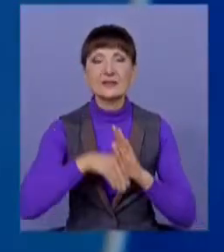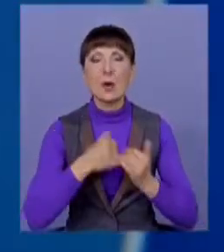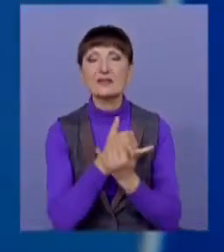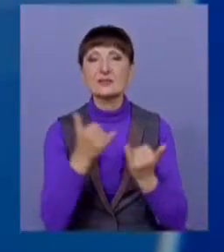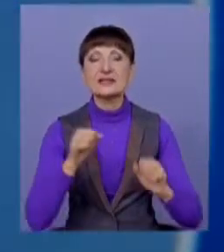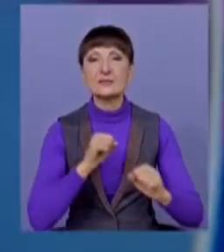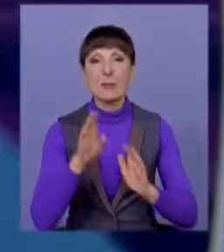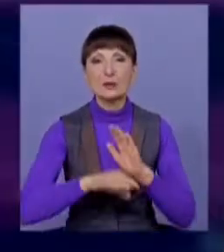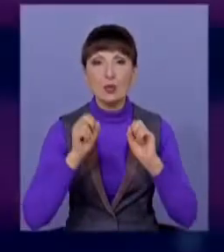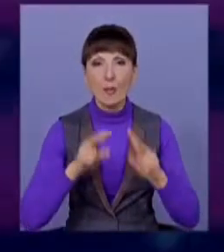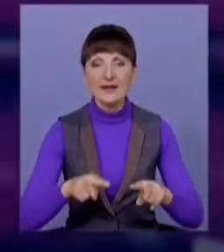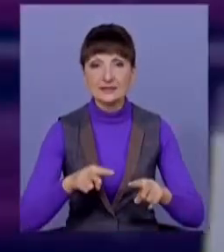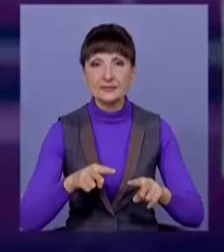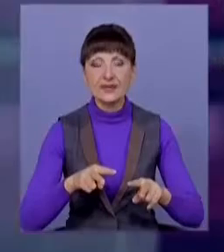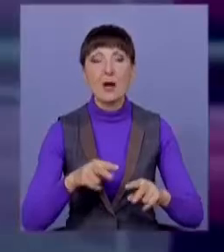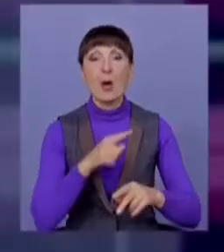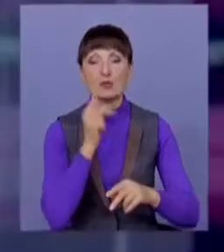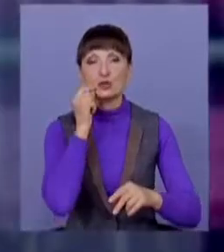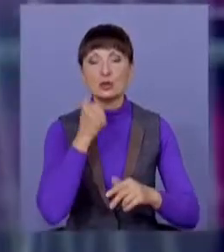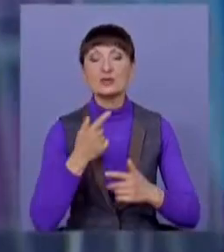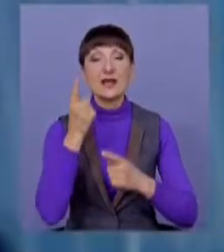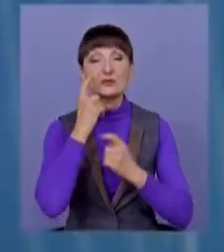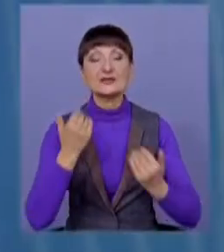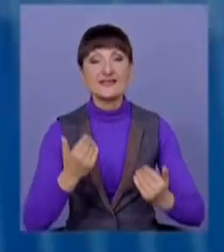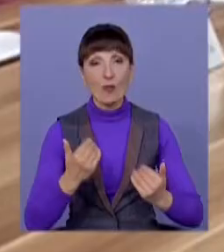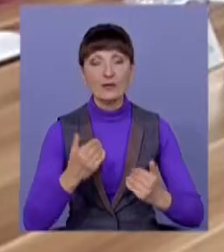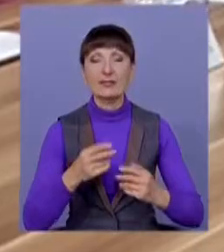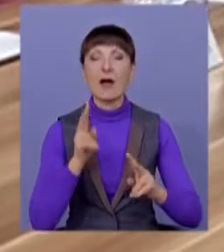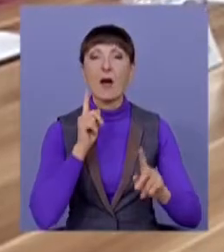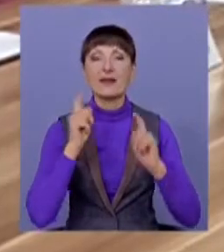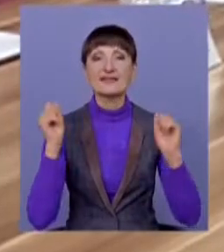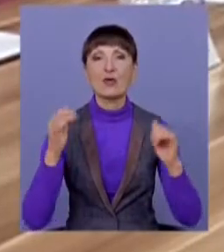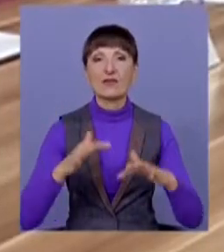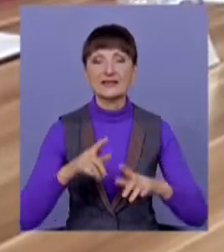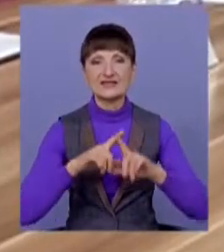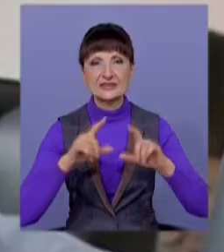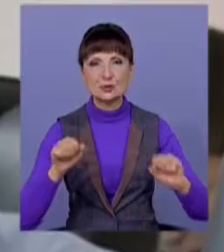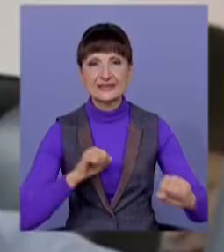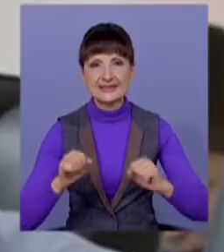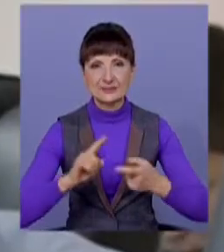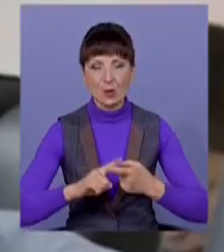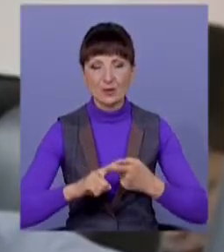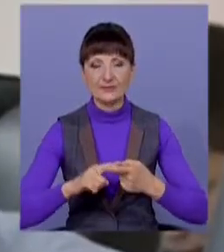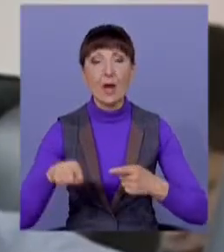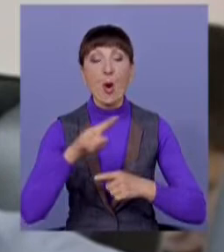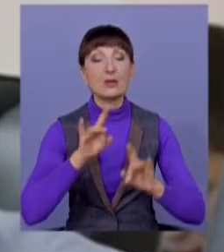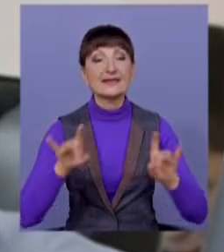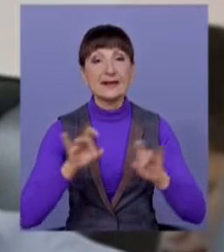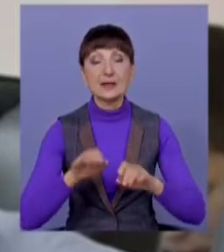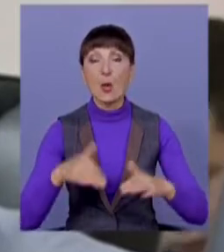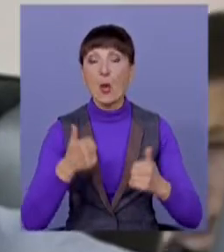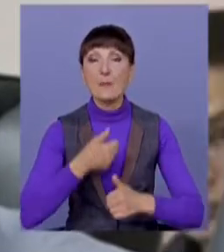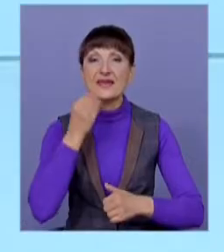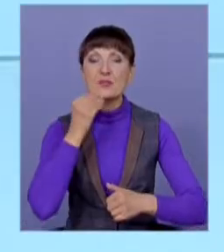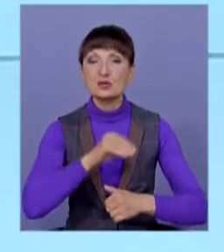сейсмической безопасности Казуо Сасаки сообщил об этом сегодня на пресс-конференции в Институте сейсмологии. Он рассказал о